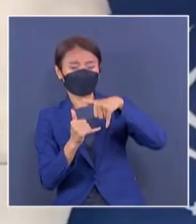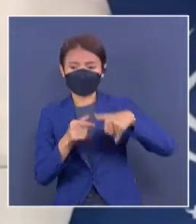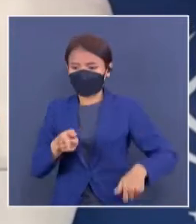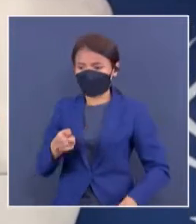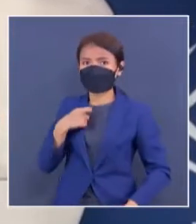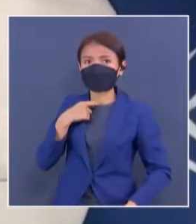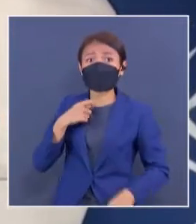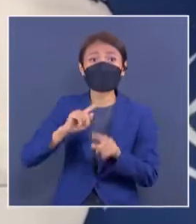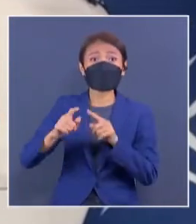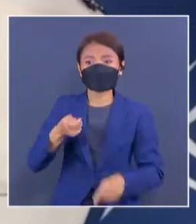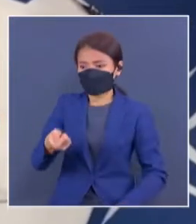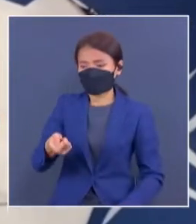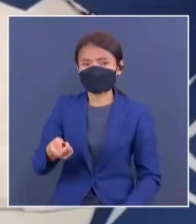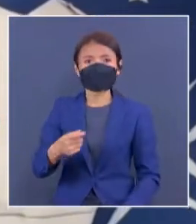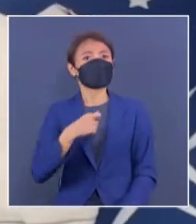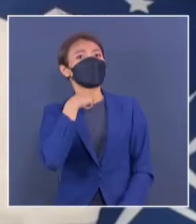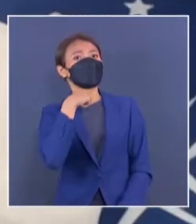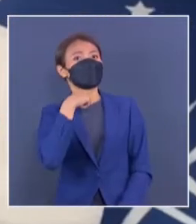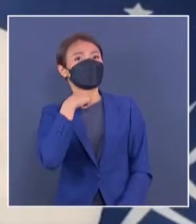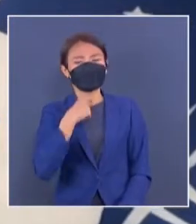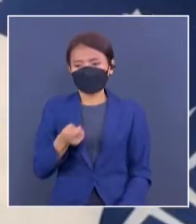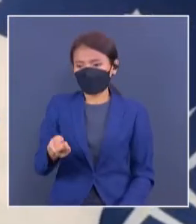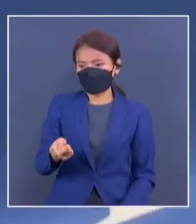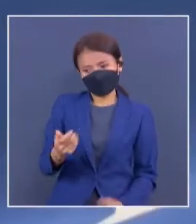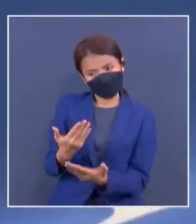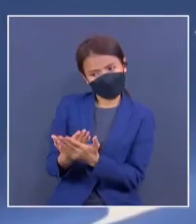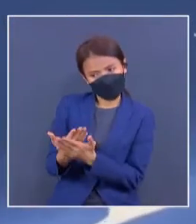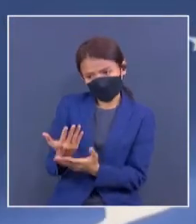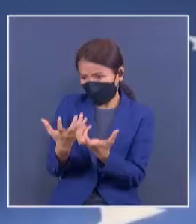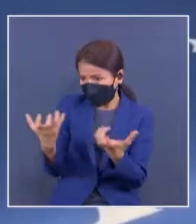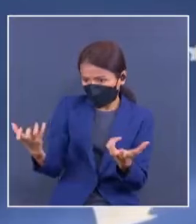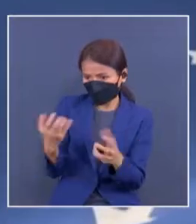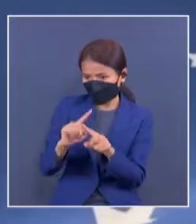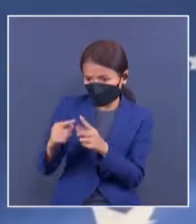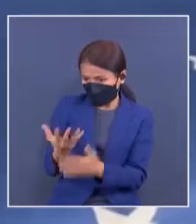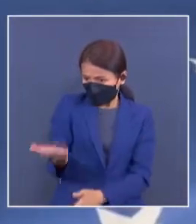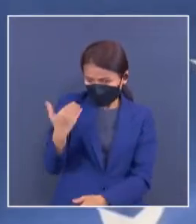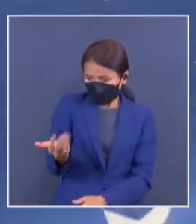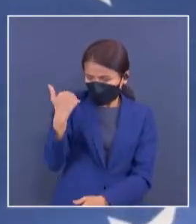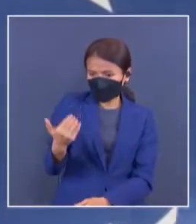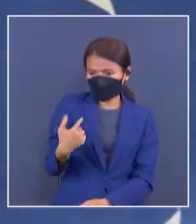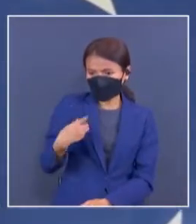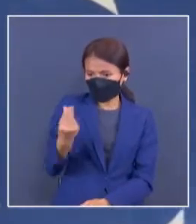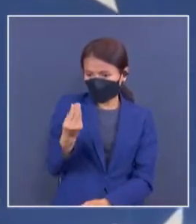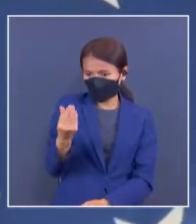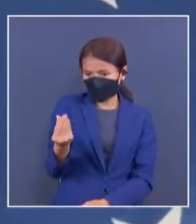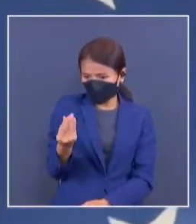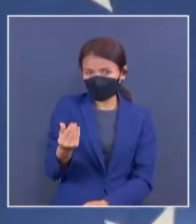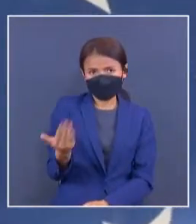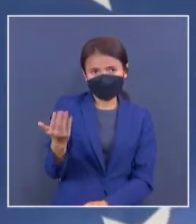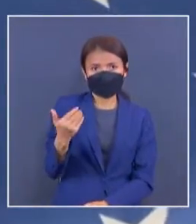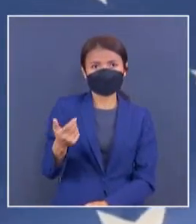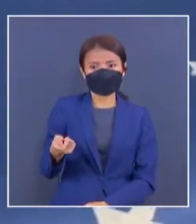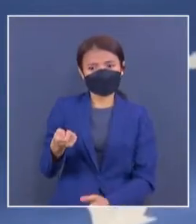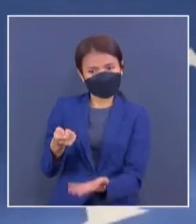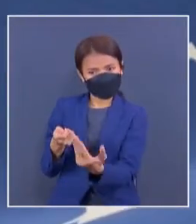คอแล้วก็พูดว่ามีทรัพย์สินอะไรส่งมาให้หมดและยังขู่นะครับบอกว่าให้รีบเอาของมาด้วยไม่อย่างนั้นแล้วเนี่ยเ